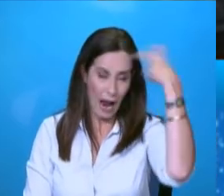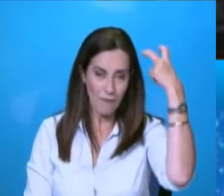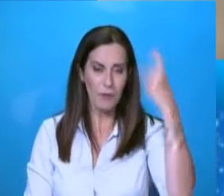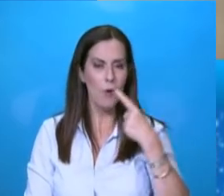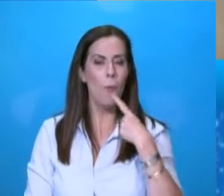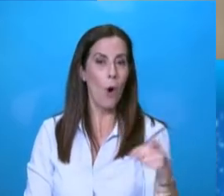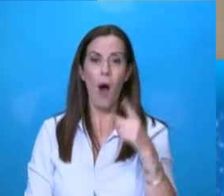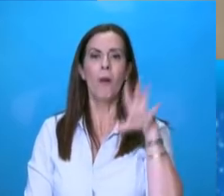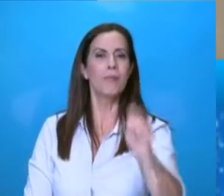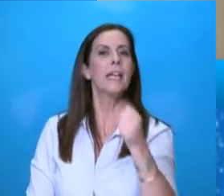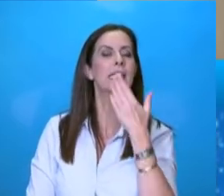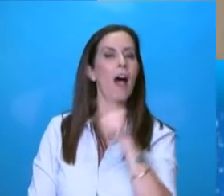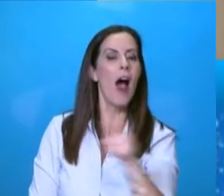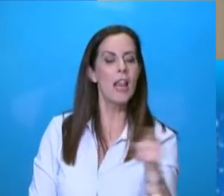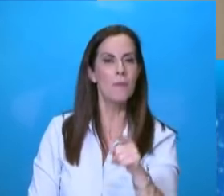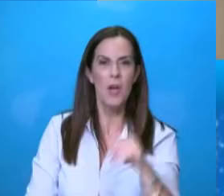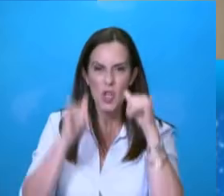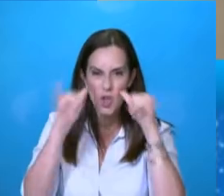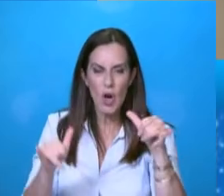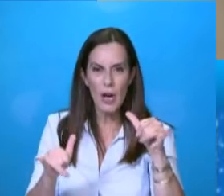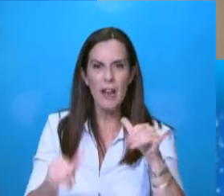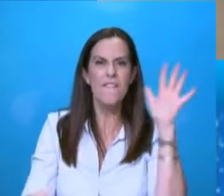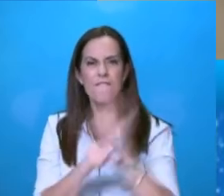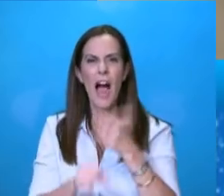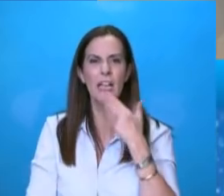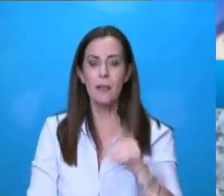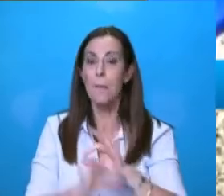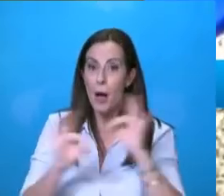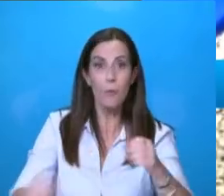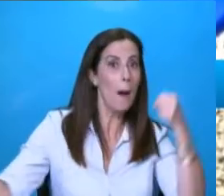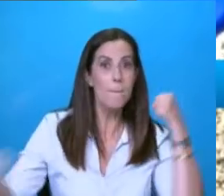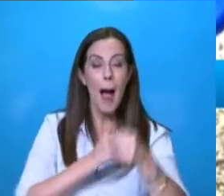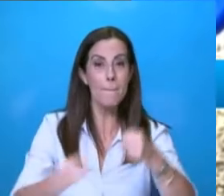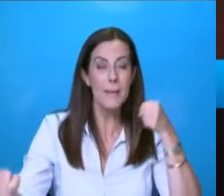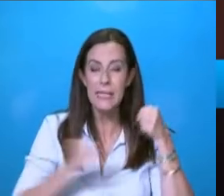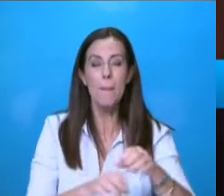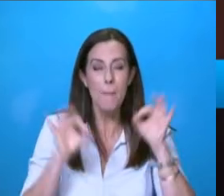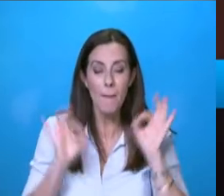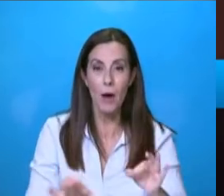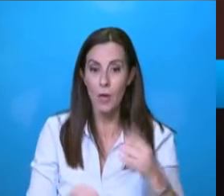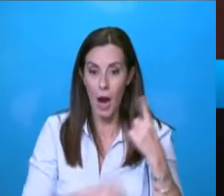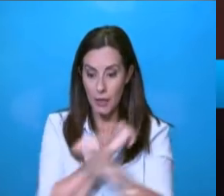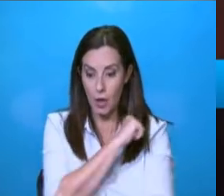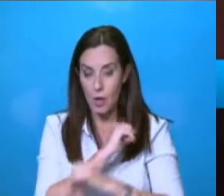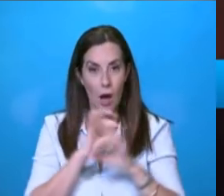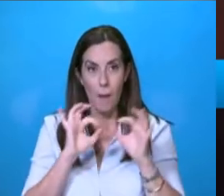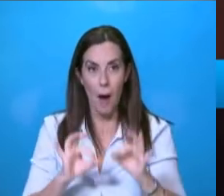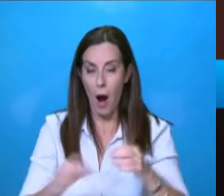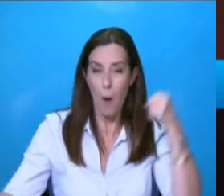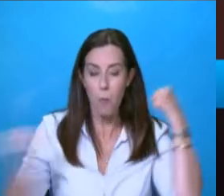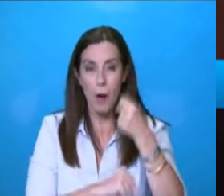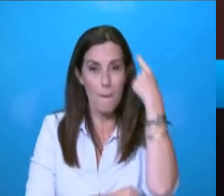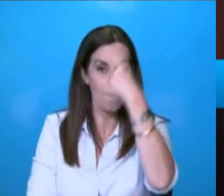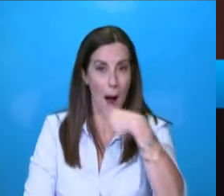אותם כישראלים. הם צועקים להם פאק ישראל וממש מתחילים להקות אותם פיזית. אחד הסטודנטים ממש מוכה בפניו